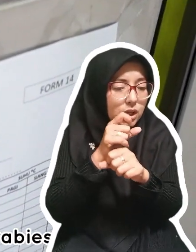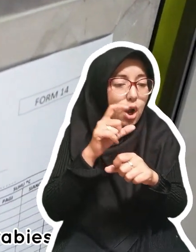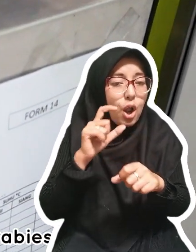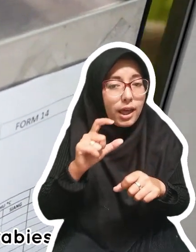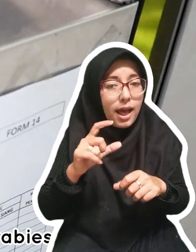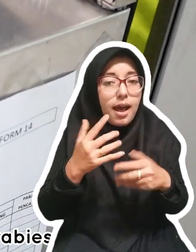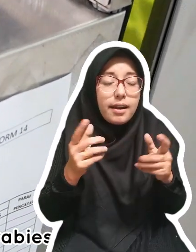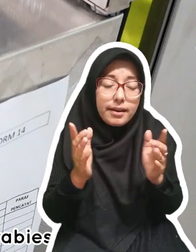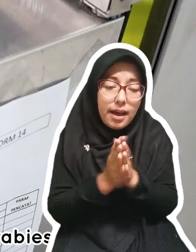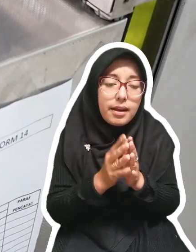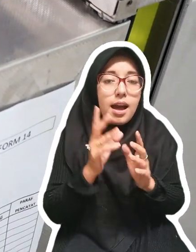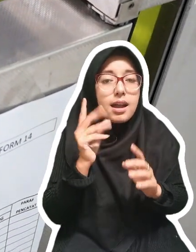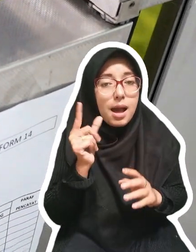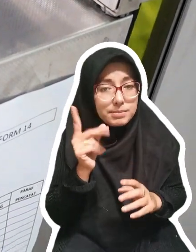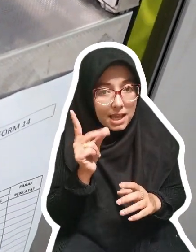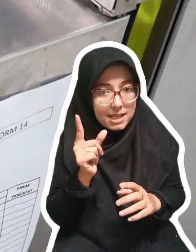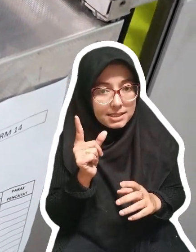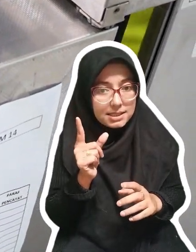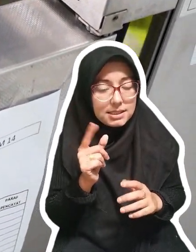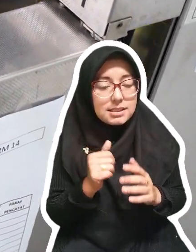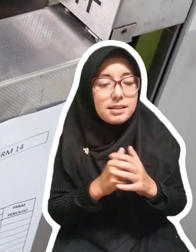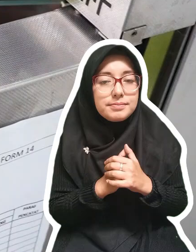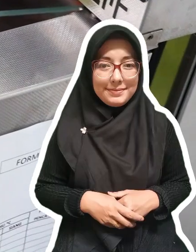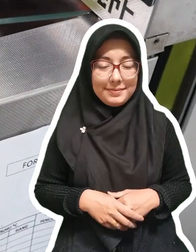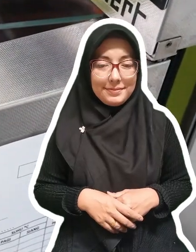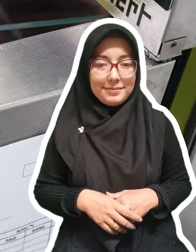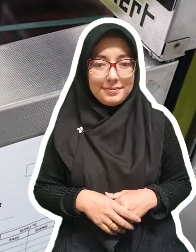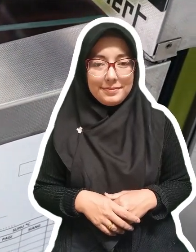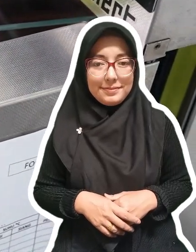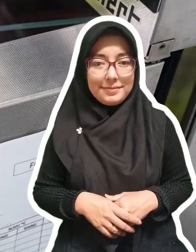kolera dan rabies.